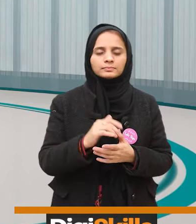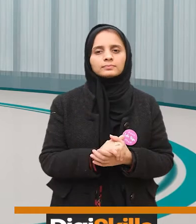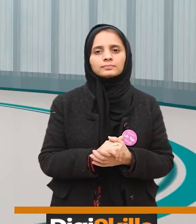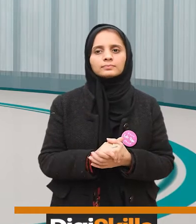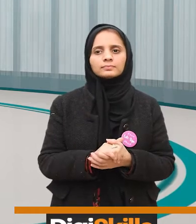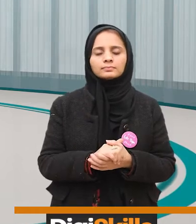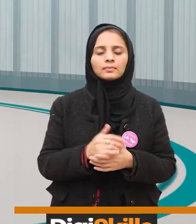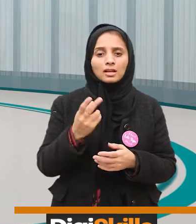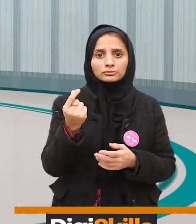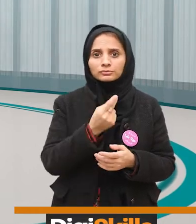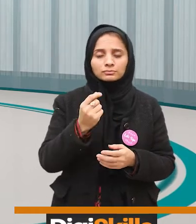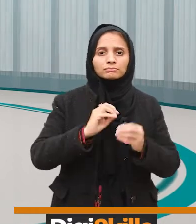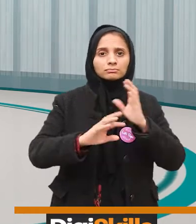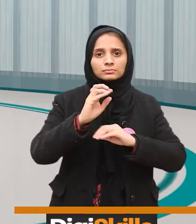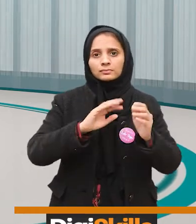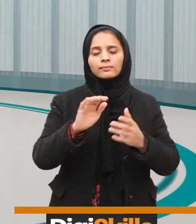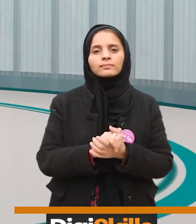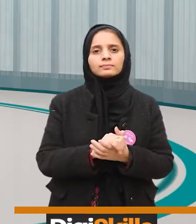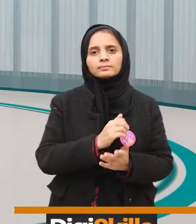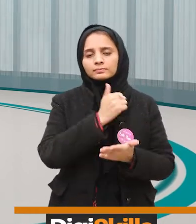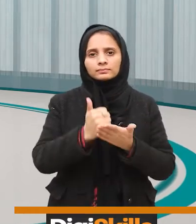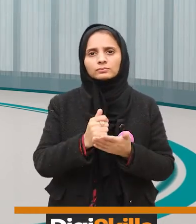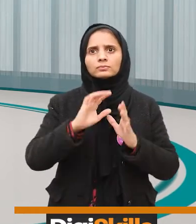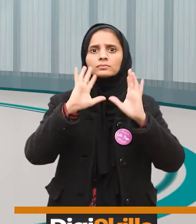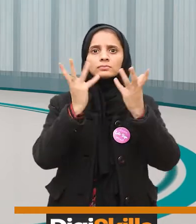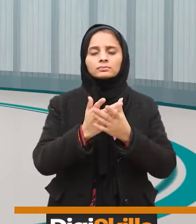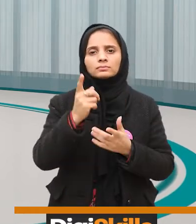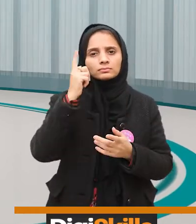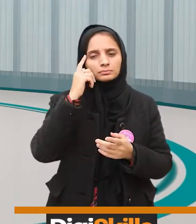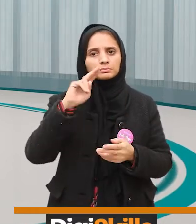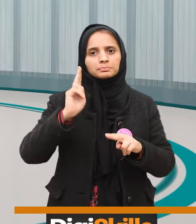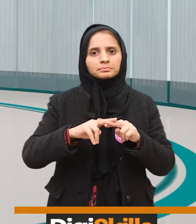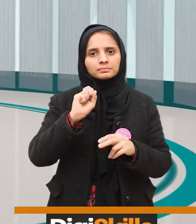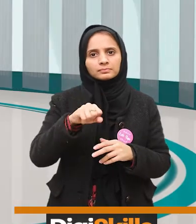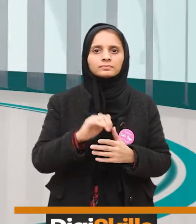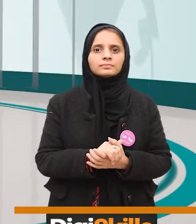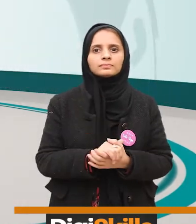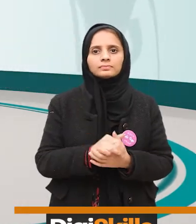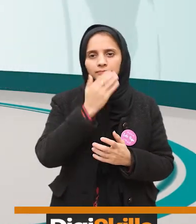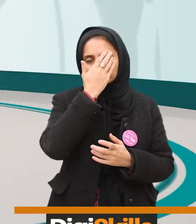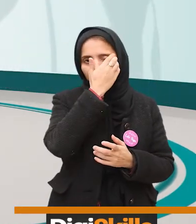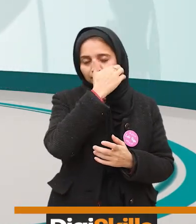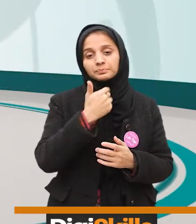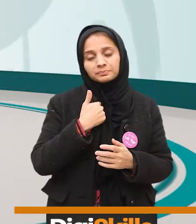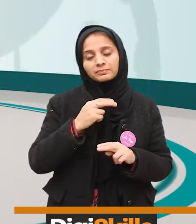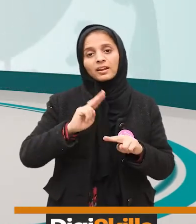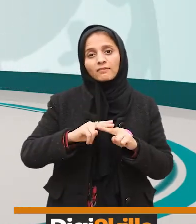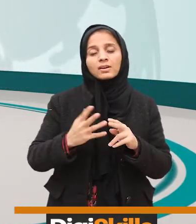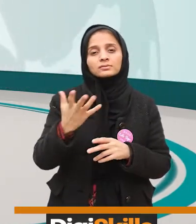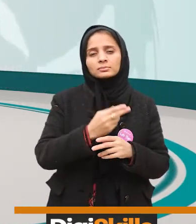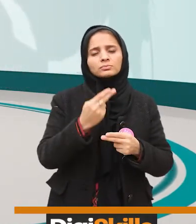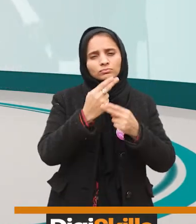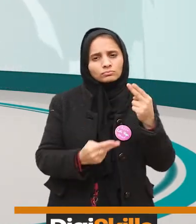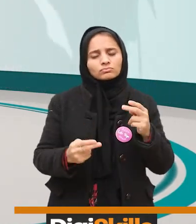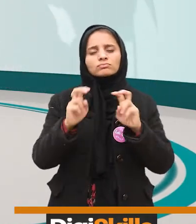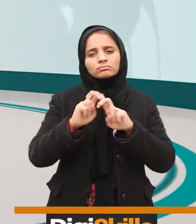ہوگا تیزی سے بڑھتا ہوا فنومنا ہے جو پوری دنیا کو بائی اسٹارم لے رہا ہے۔ ہم نے فری لانسنگ کے بارے میں